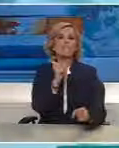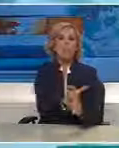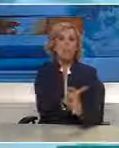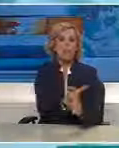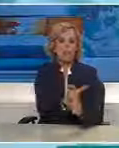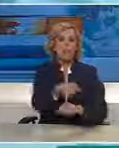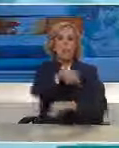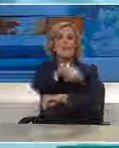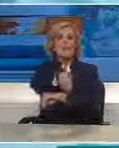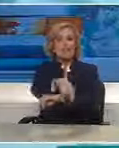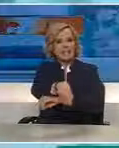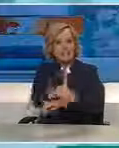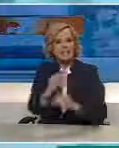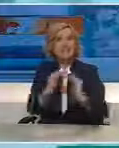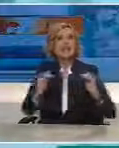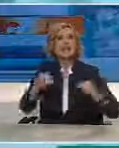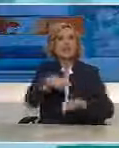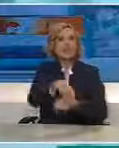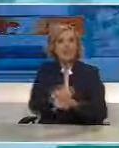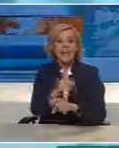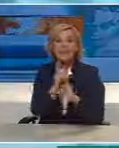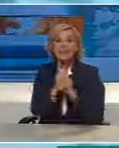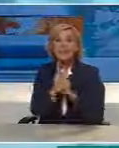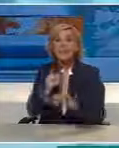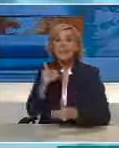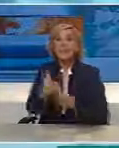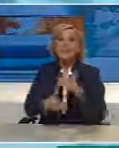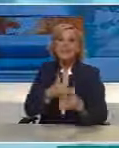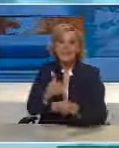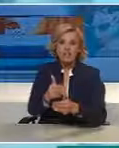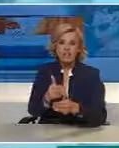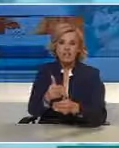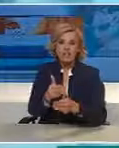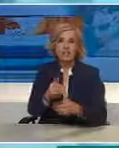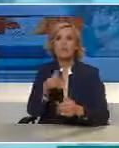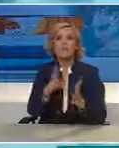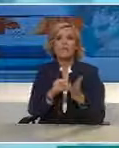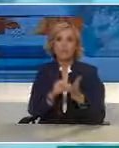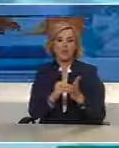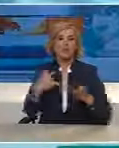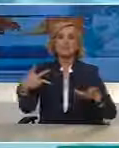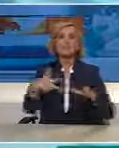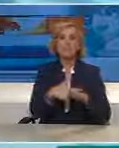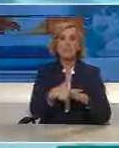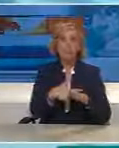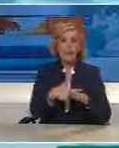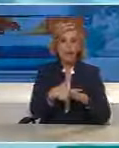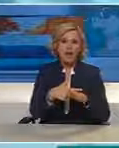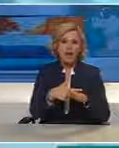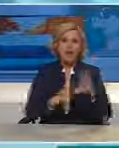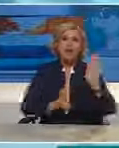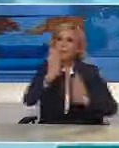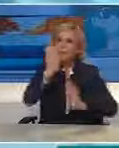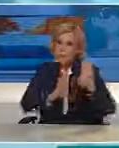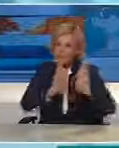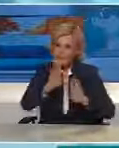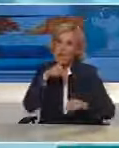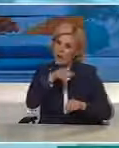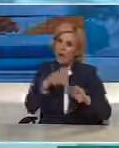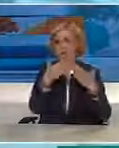πρωτοδικεία για συγκεκριμένες διαδικασίες, όπως για παράδειγμα εκείνες των συνενετικών προσημειώσεων. Σημειώνεται ότι για την ελαχιστοποίηση των όποιων